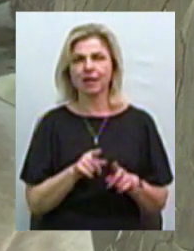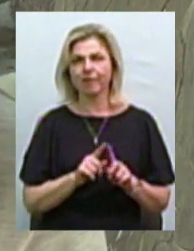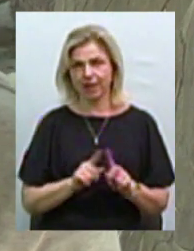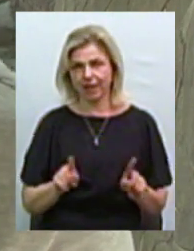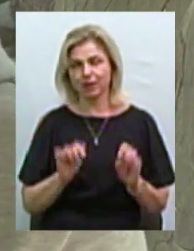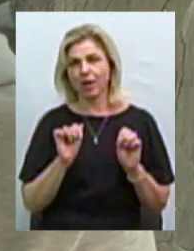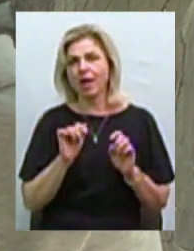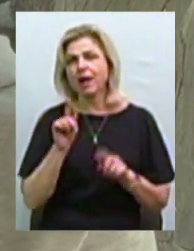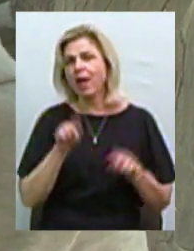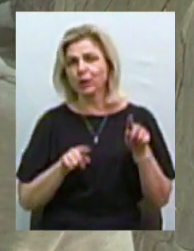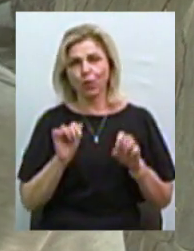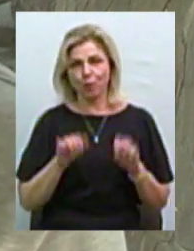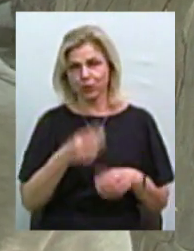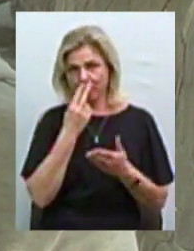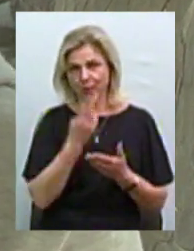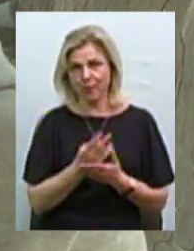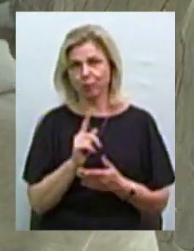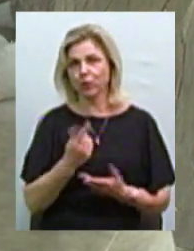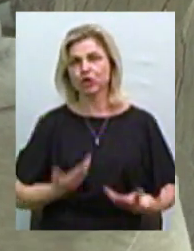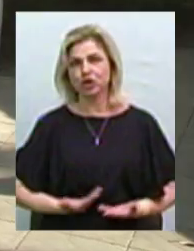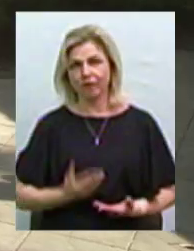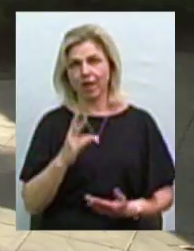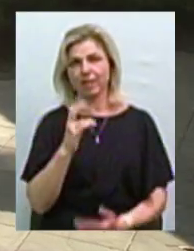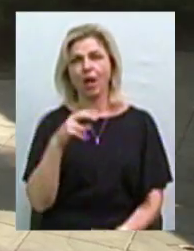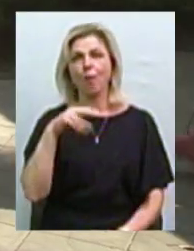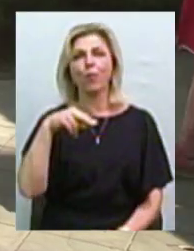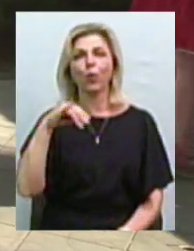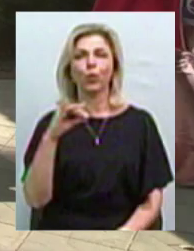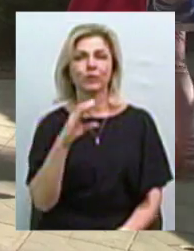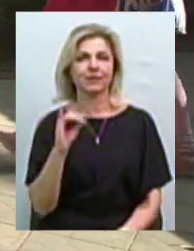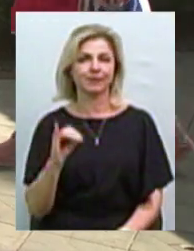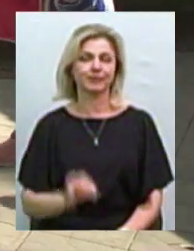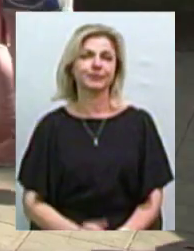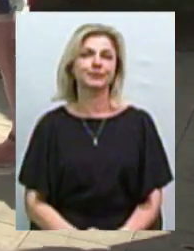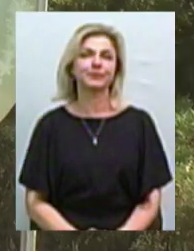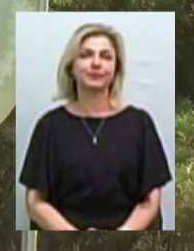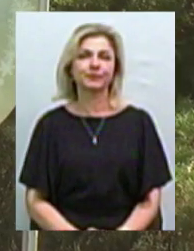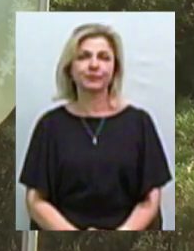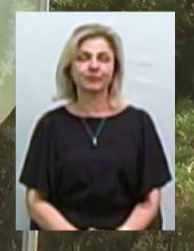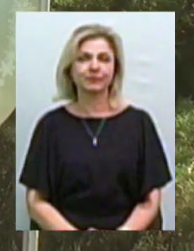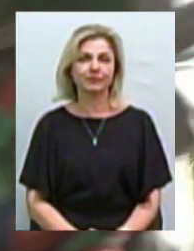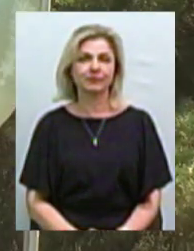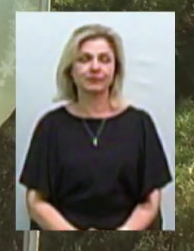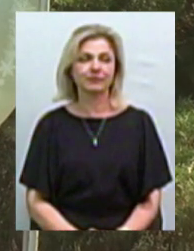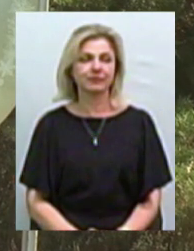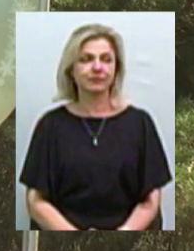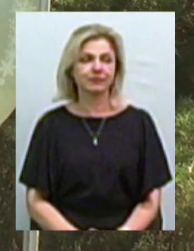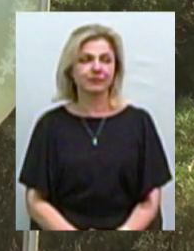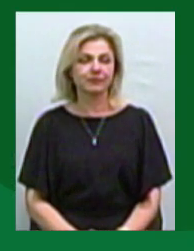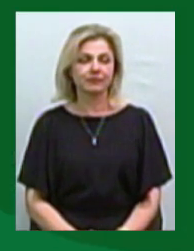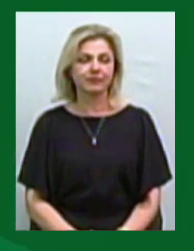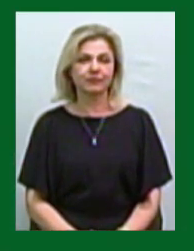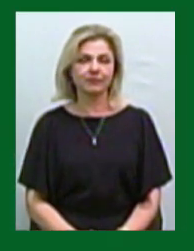можна побачити, тому що вони живуть на полюсі. Світлана Кльосова, Сергій Куропятник. Новини на Суспільному. Миколаїв.